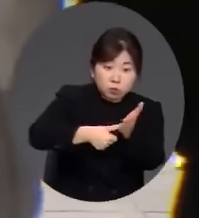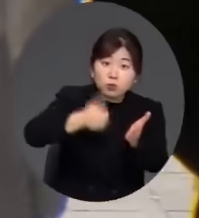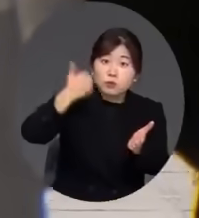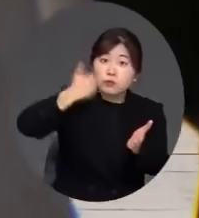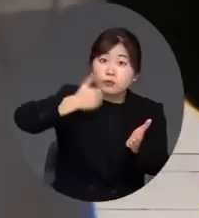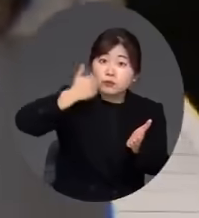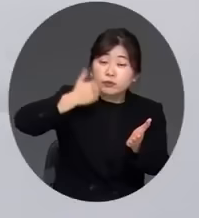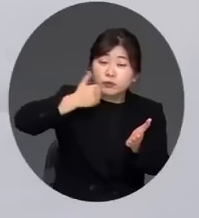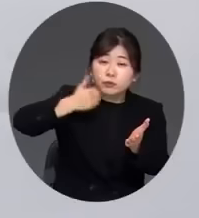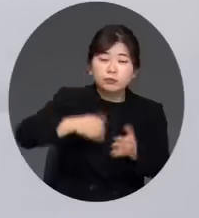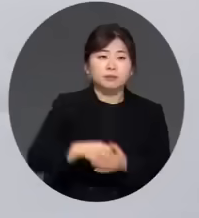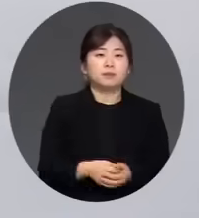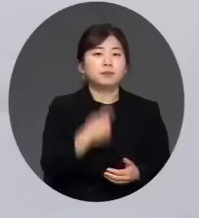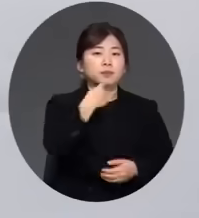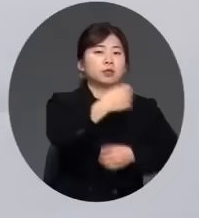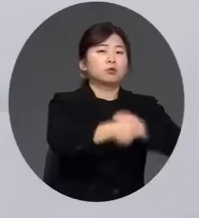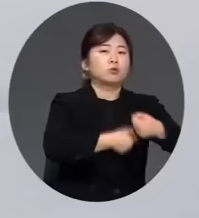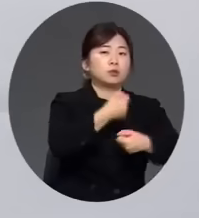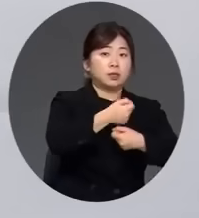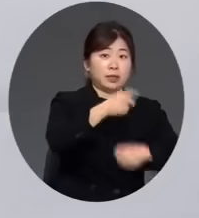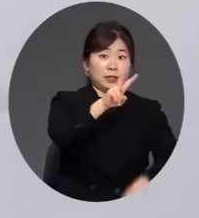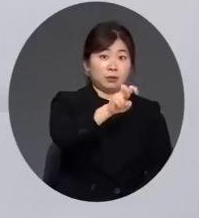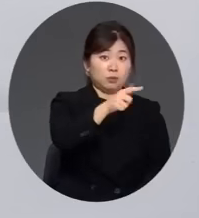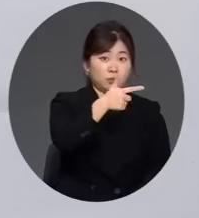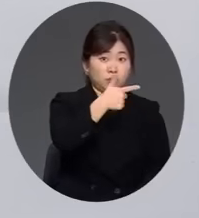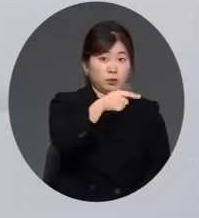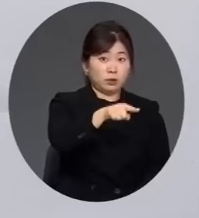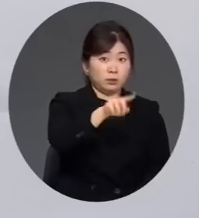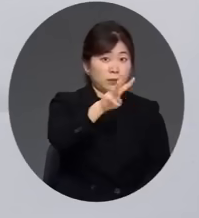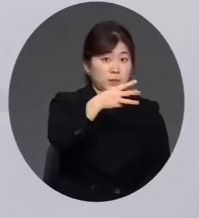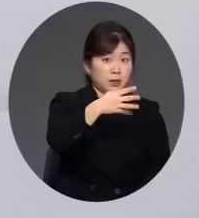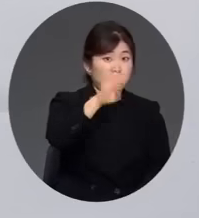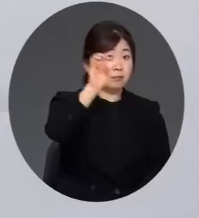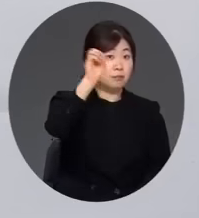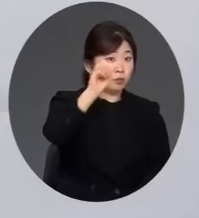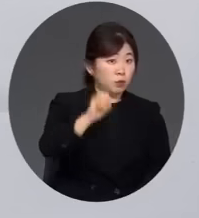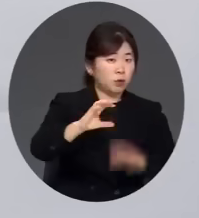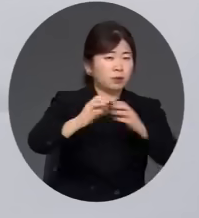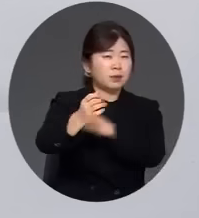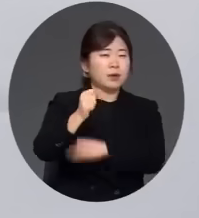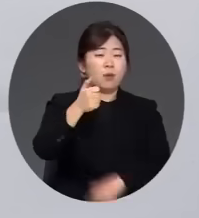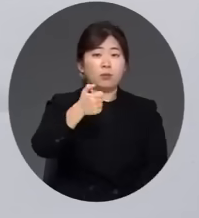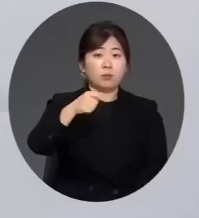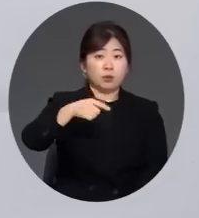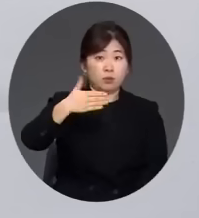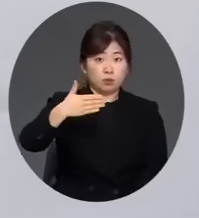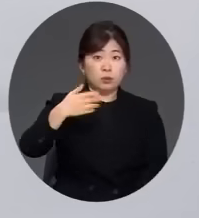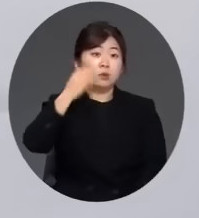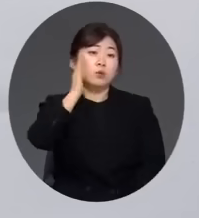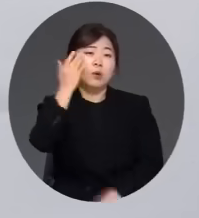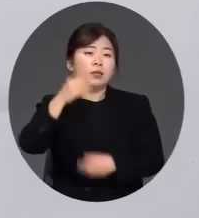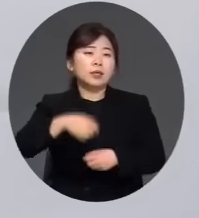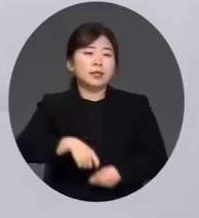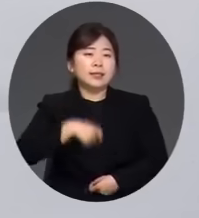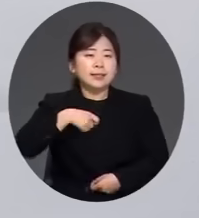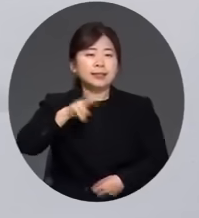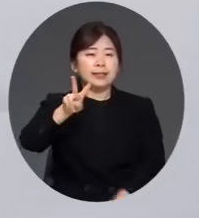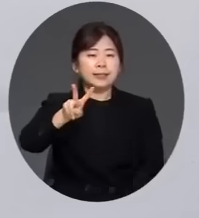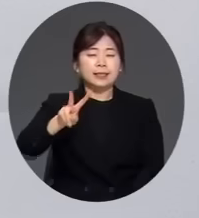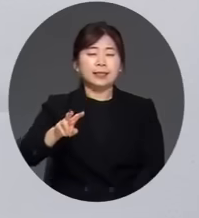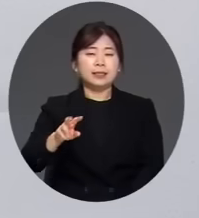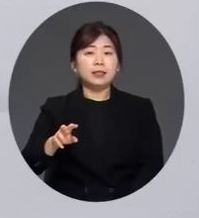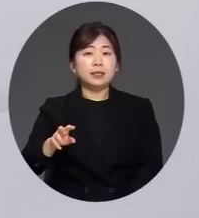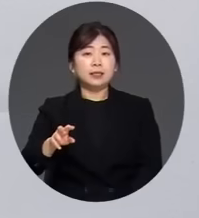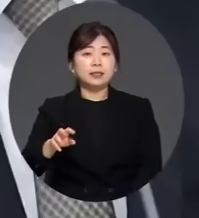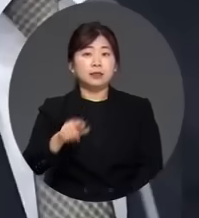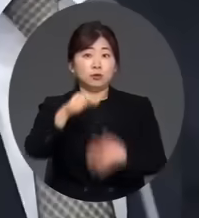것인지 물었더니 민주당 26.4% 국민의 임 50.9 녹색 정 당 2 개혁신당 5.8%